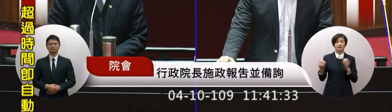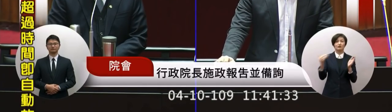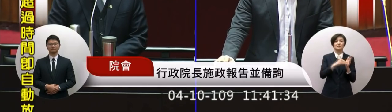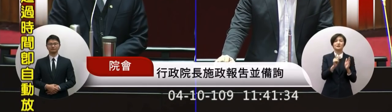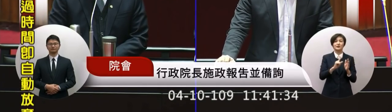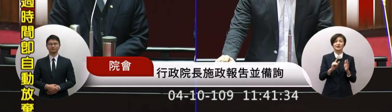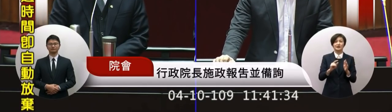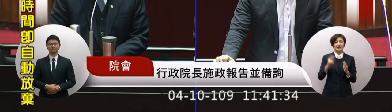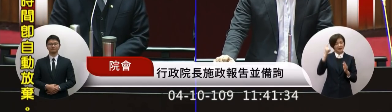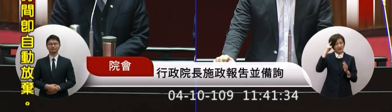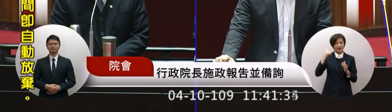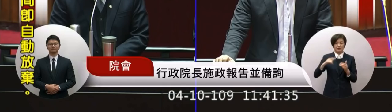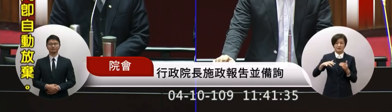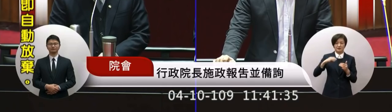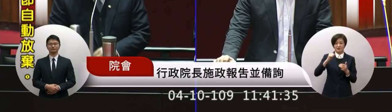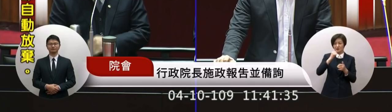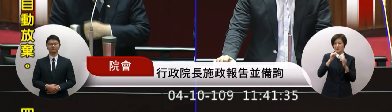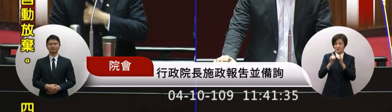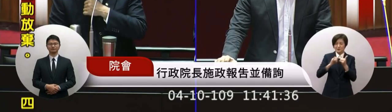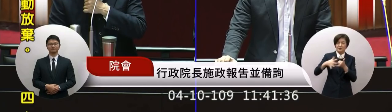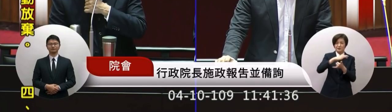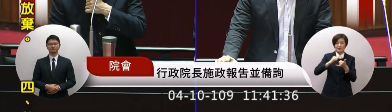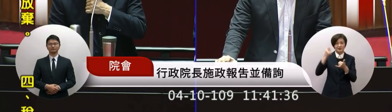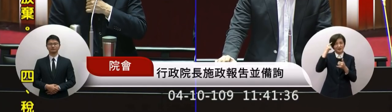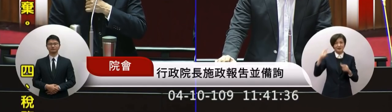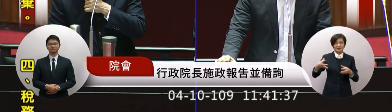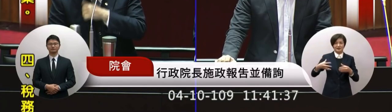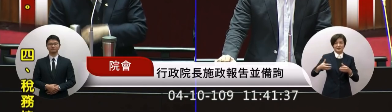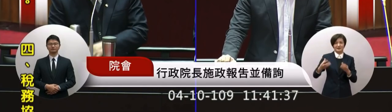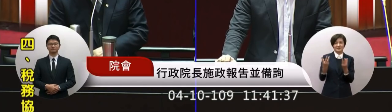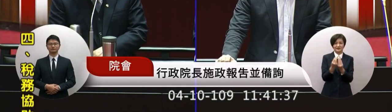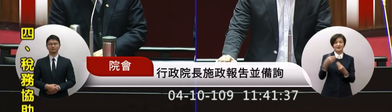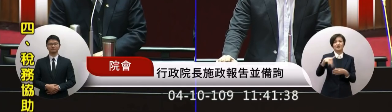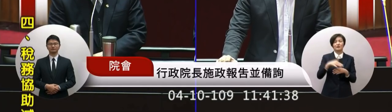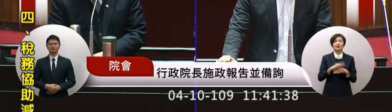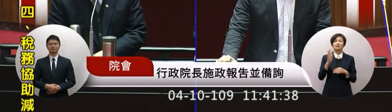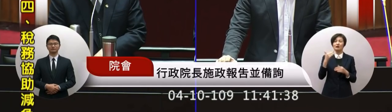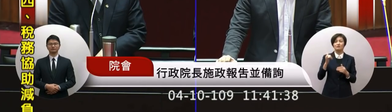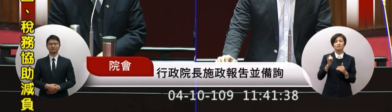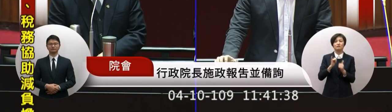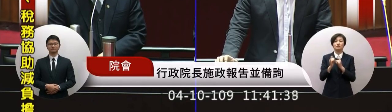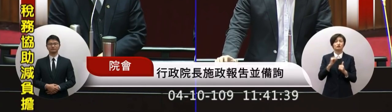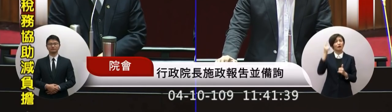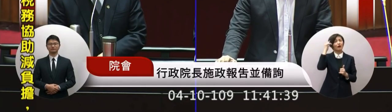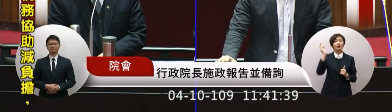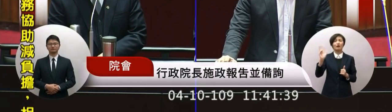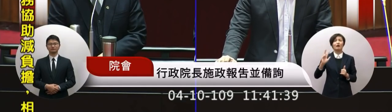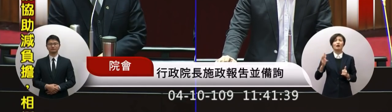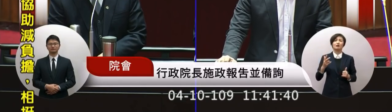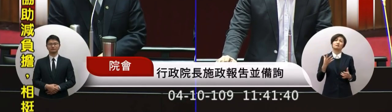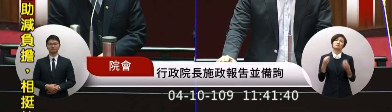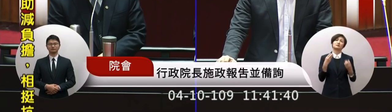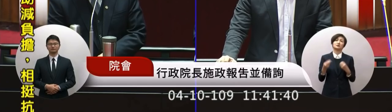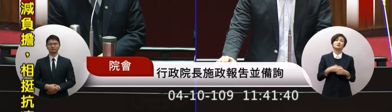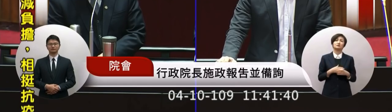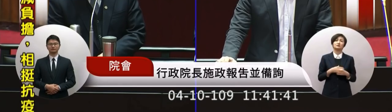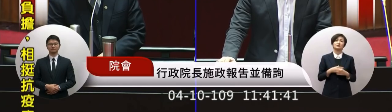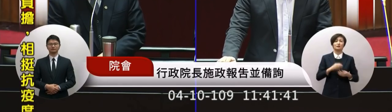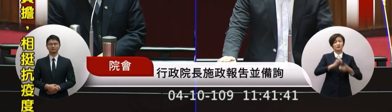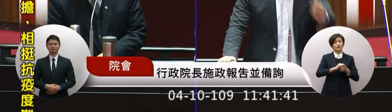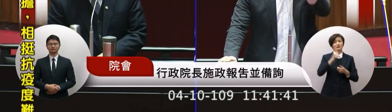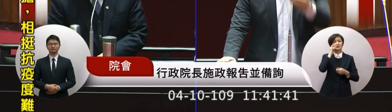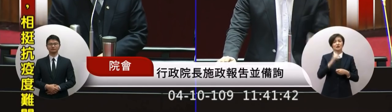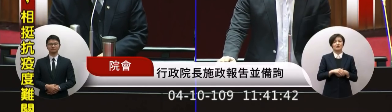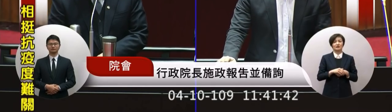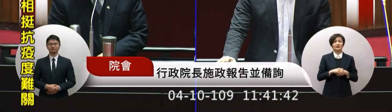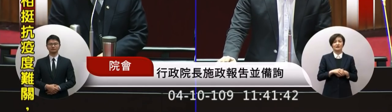民意还没有凝聚啊，但是民众根本唔知影迁的好处甲歹处伫底的时阵，咱真歹去推测这个议题，好歹拢共